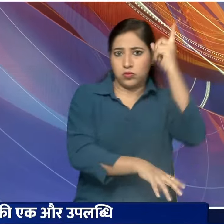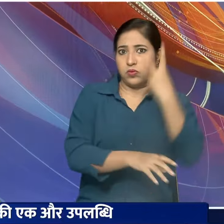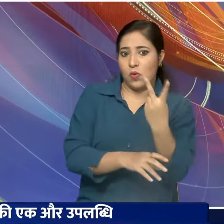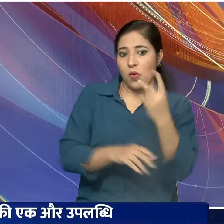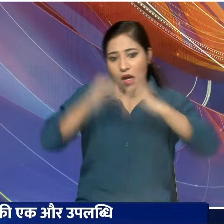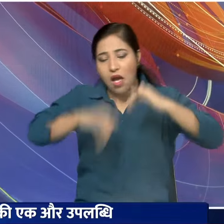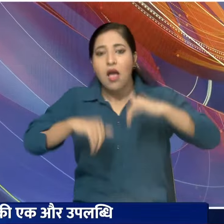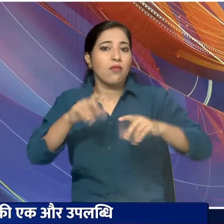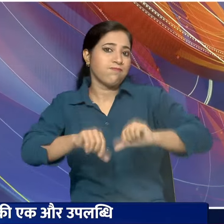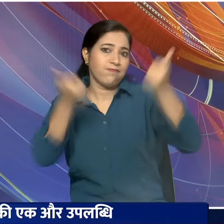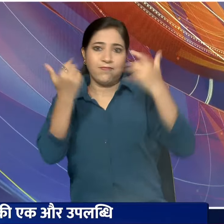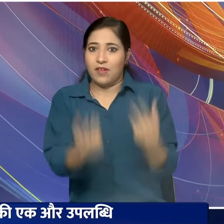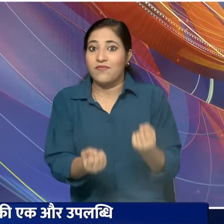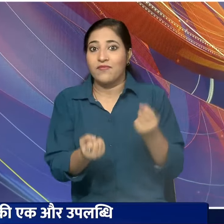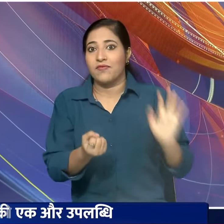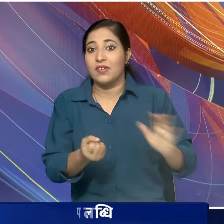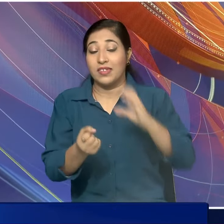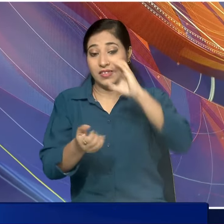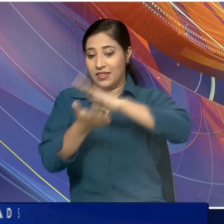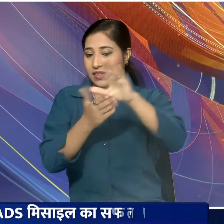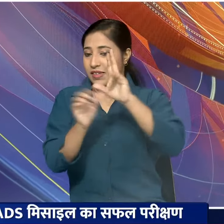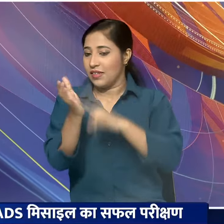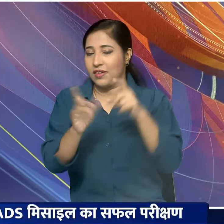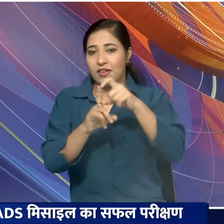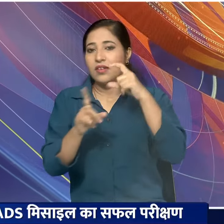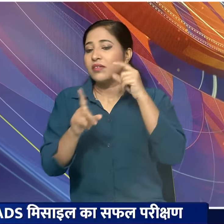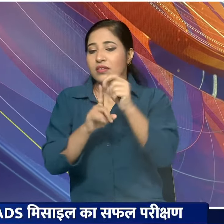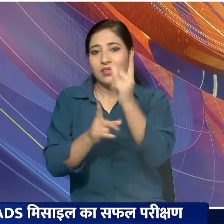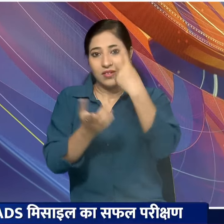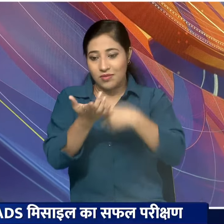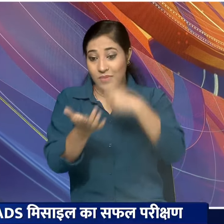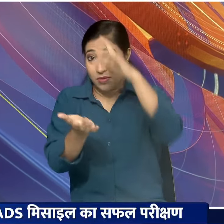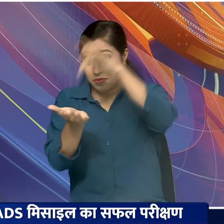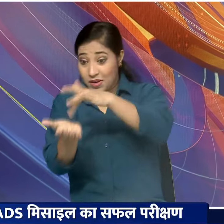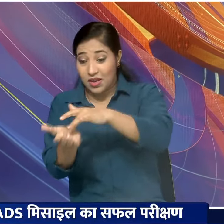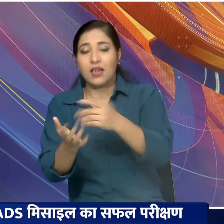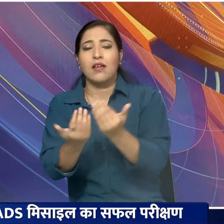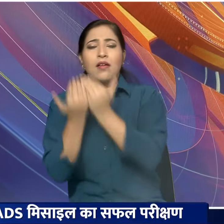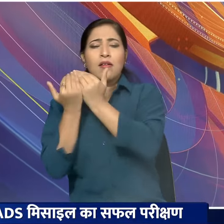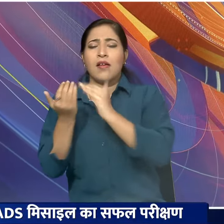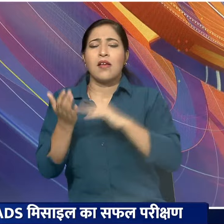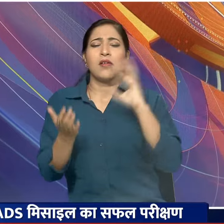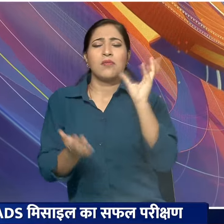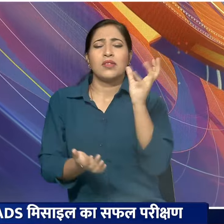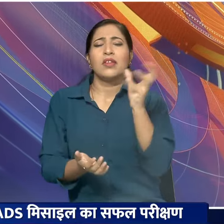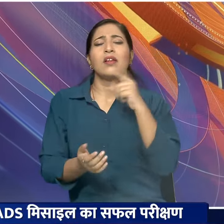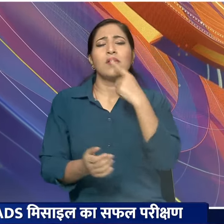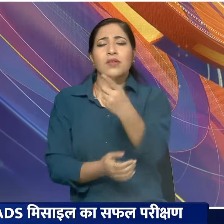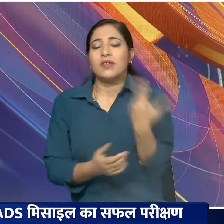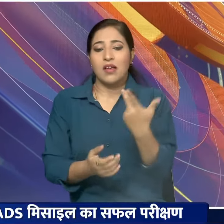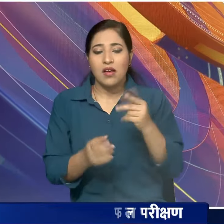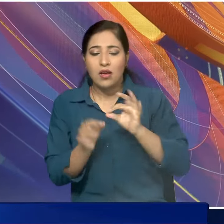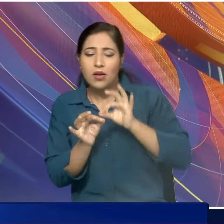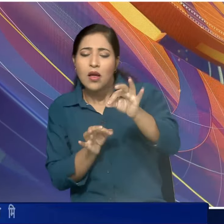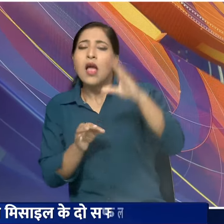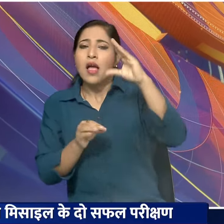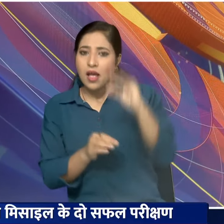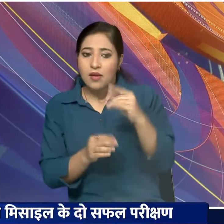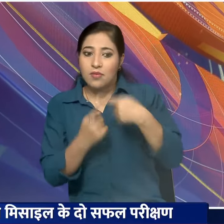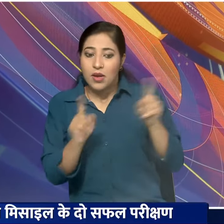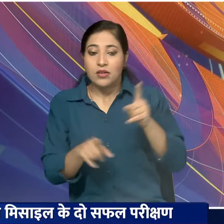के चांदीपुर में एकीकृत परीक्षण रेंज पर संचालित की गई। रक्षा मंत्रालय ने कहा कि ये कम दूरी की सुगम्य वायु